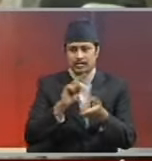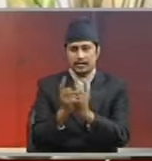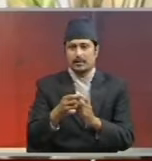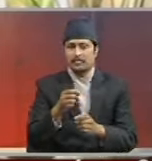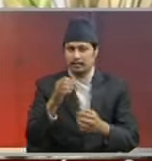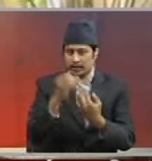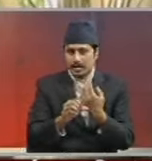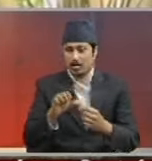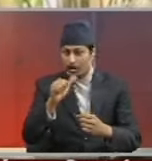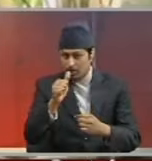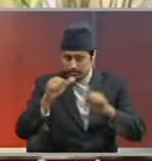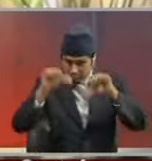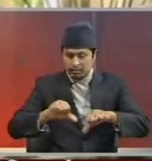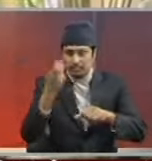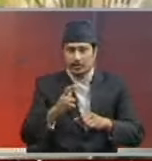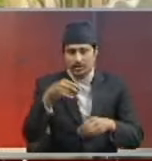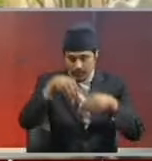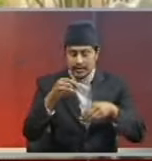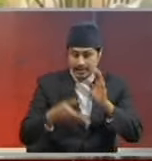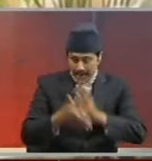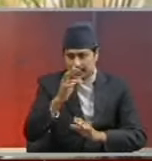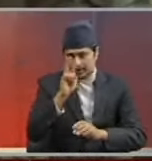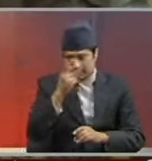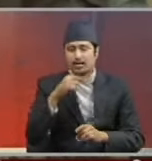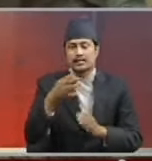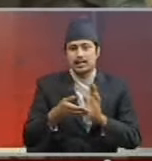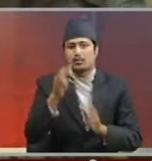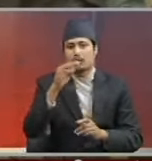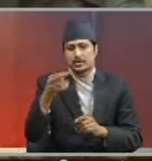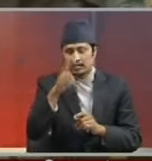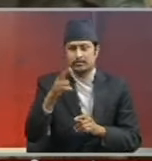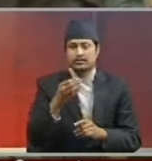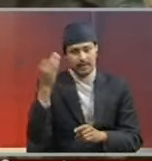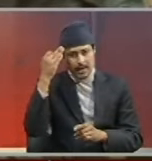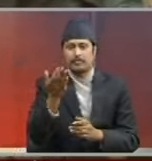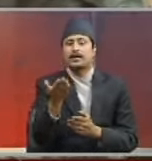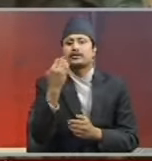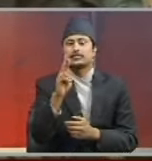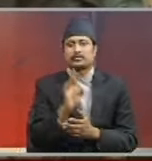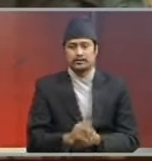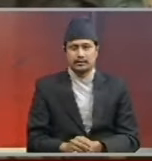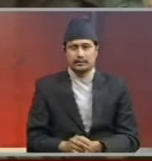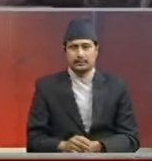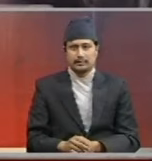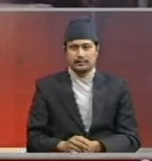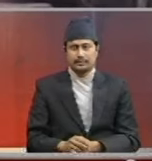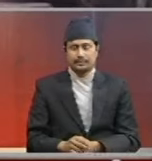प्रक्रिया अस्वीकृत भएमा निर्वाचनमा जाने कि नजाने भनेर मोर्चाको धारणा मागेका थिए।